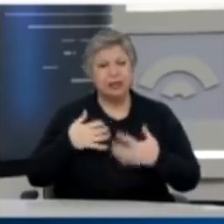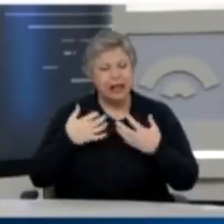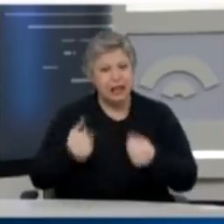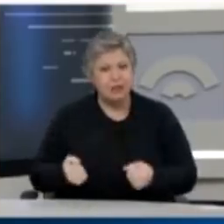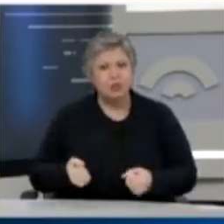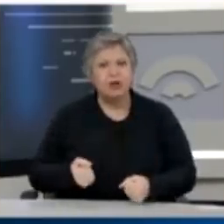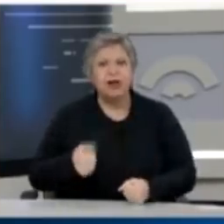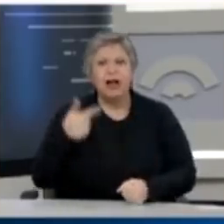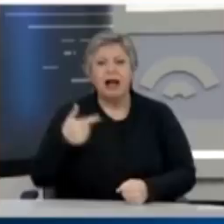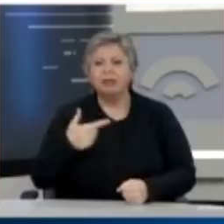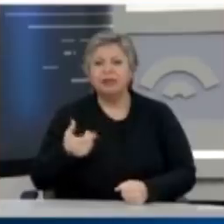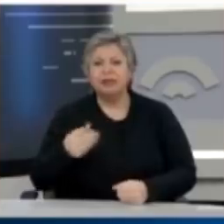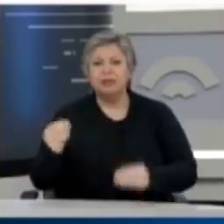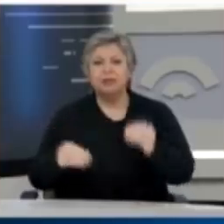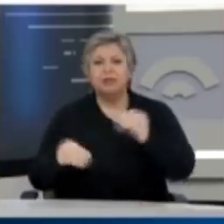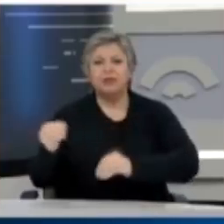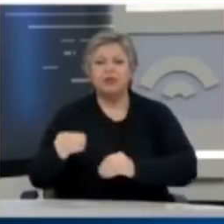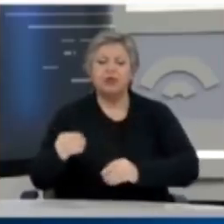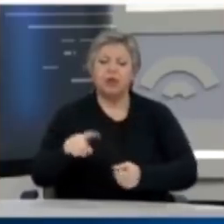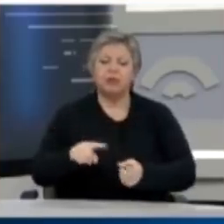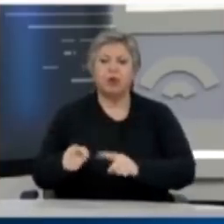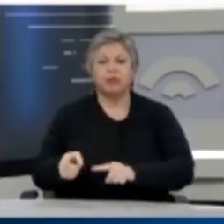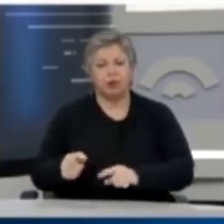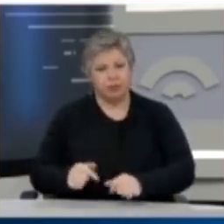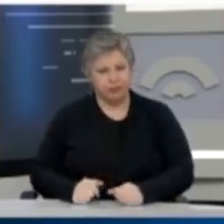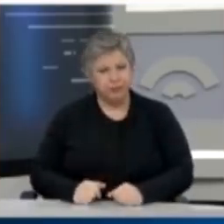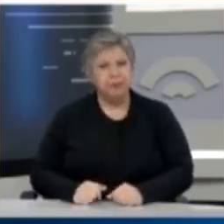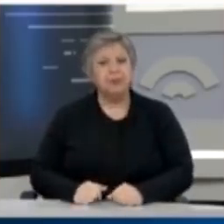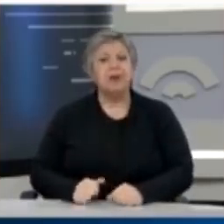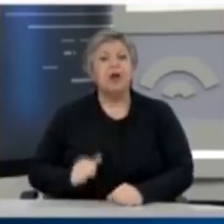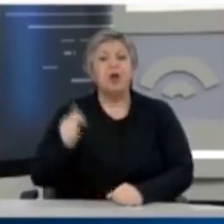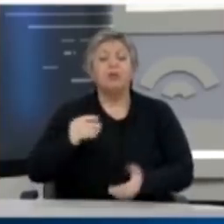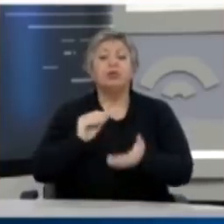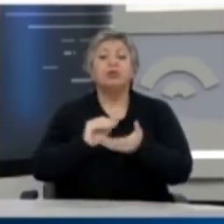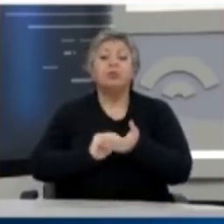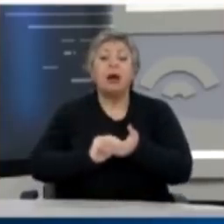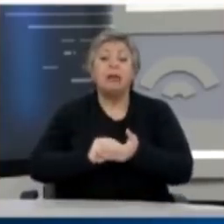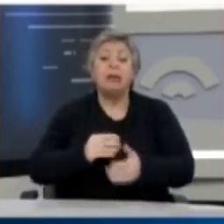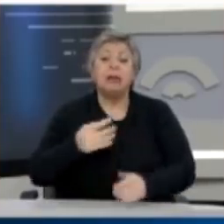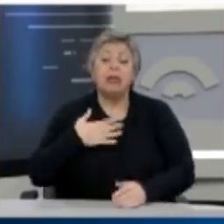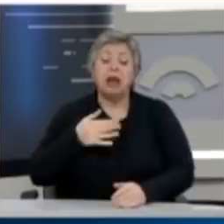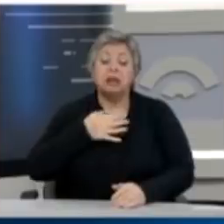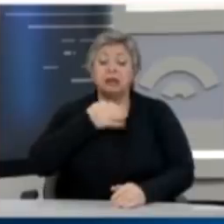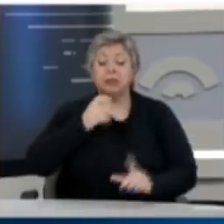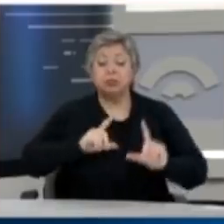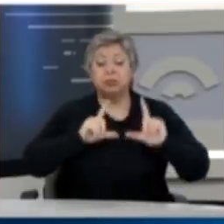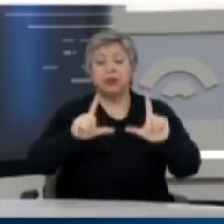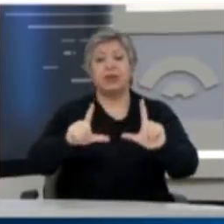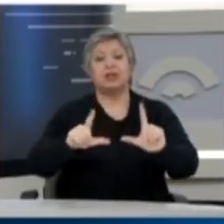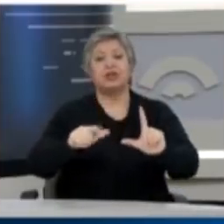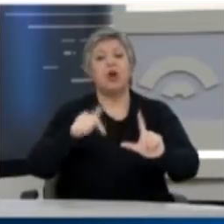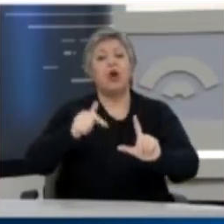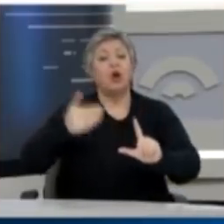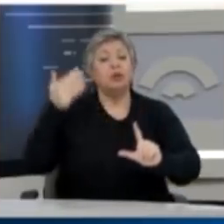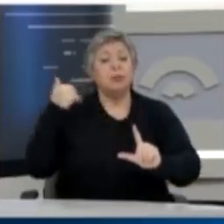και την ανάγκη σας, κύριε της κυβέρνησης, να πείτε ότι κάτι δήθεν προχωράτε από τις